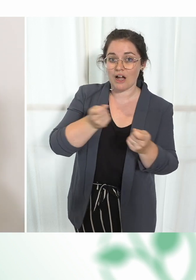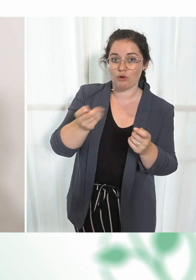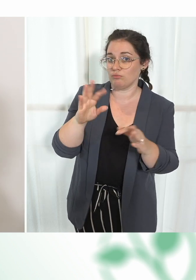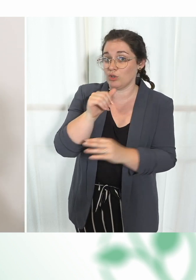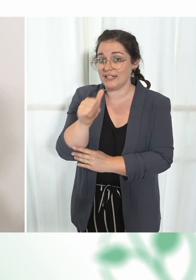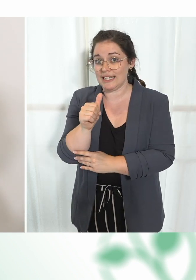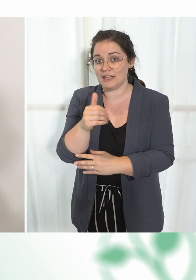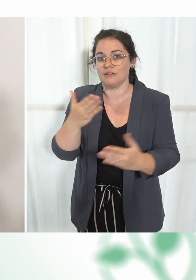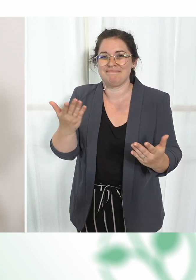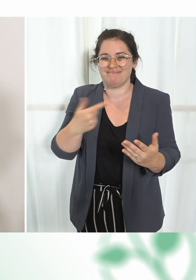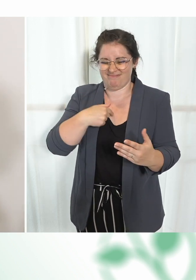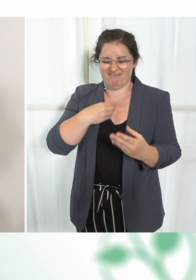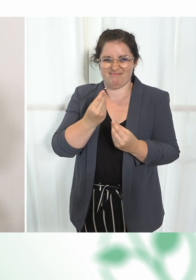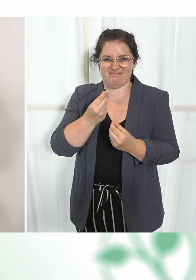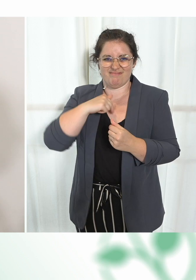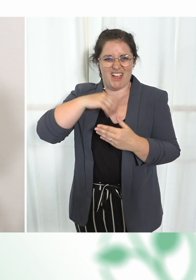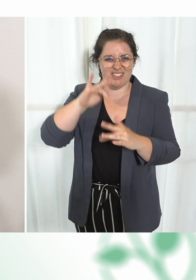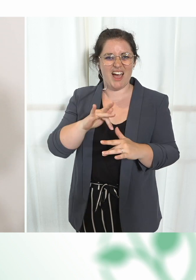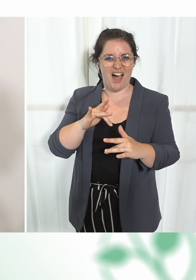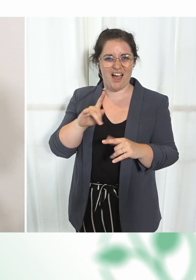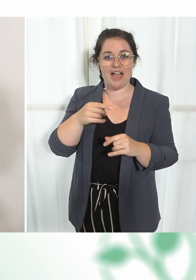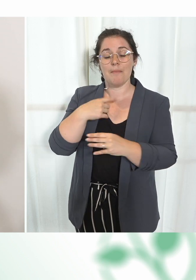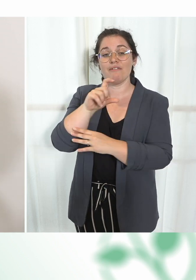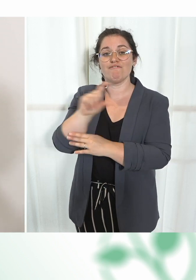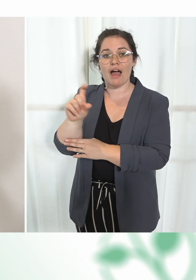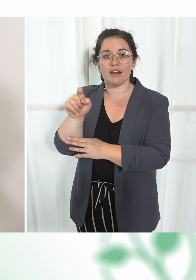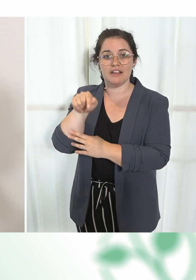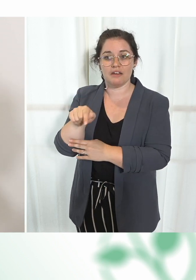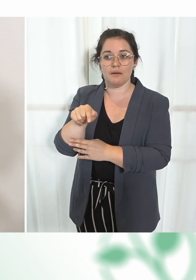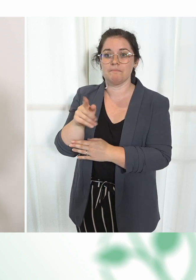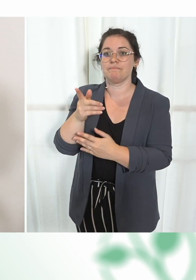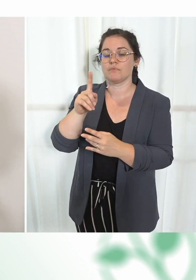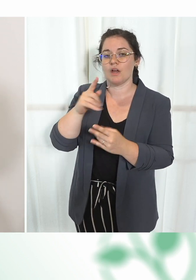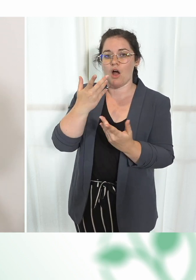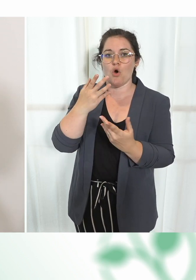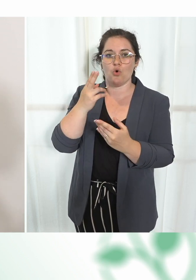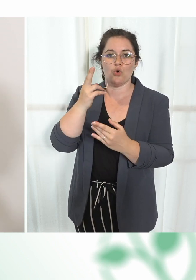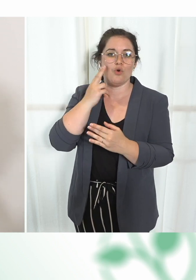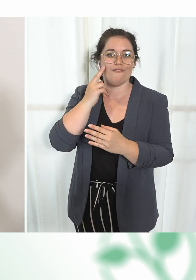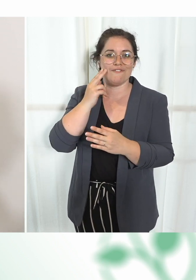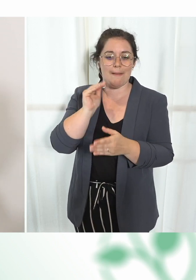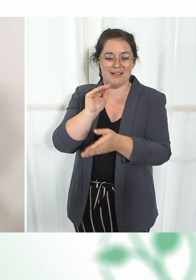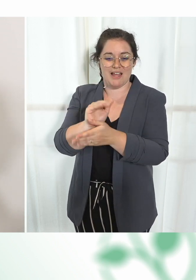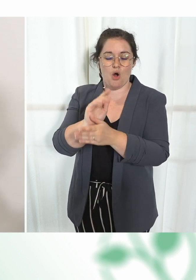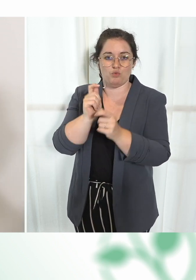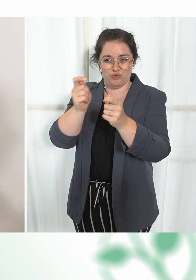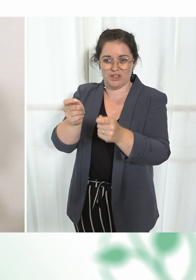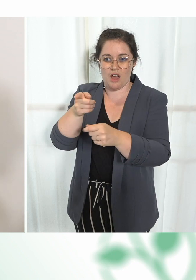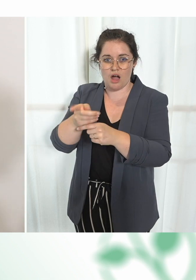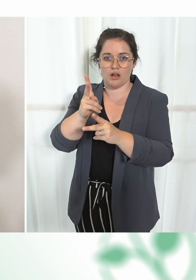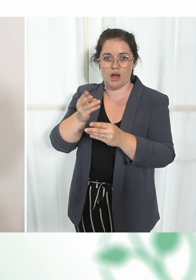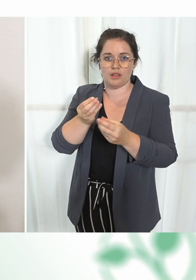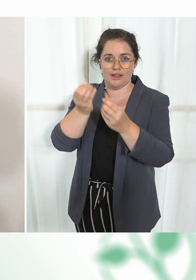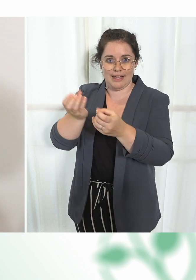nicht, das ist irgendwas, das hat man, ja. Aber das Fachliche, das ist sozusagen auch ein bisschen Unternehmensauftrag, dass man das beibringen kann. Und wenn ich da über